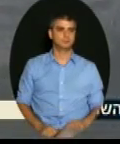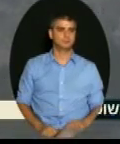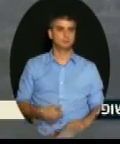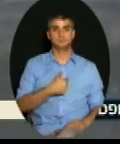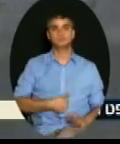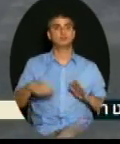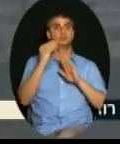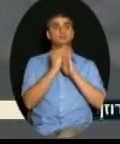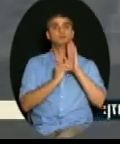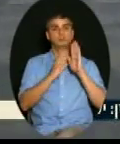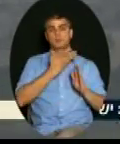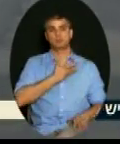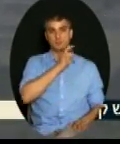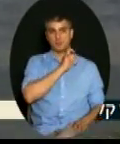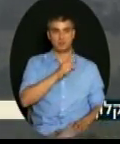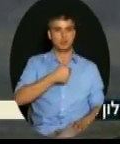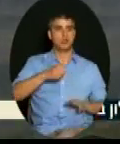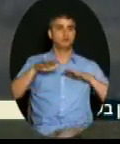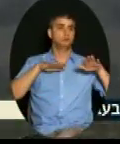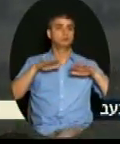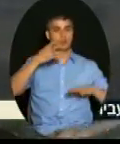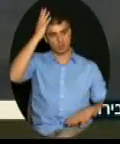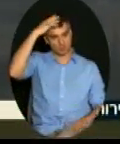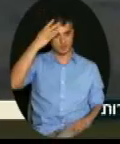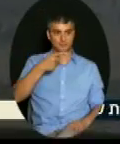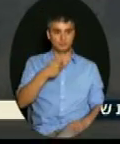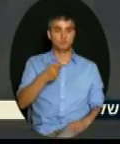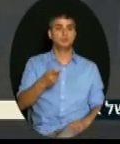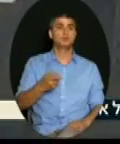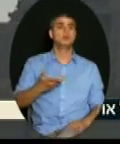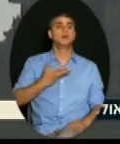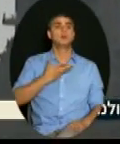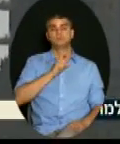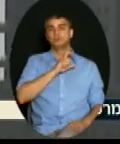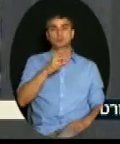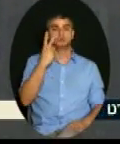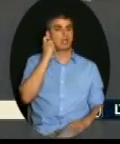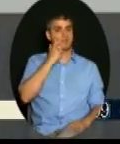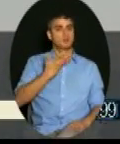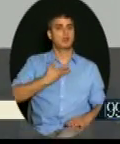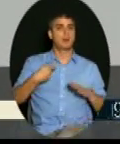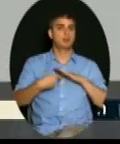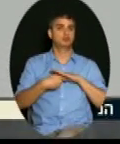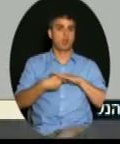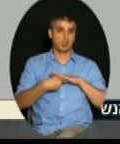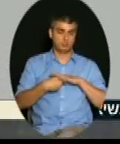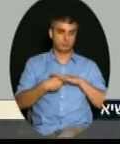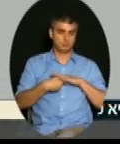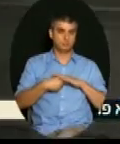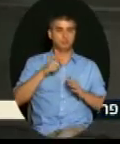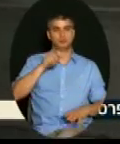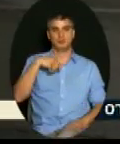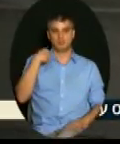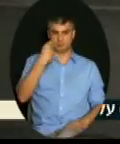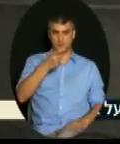בראש רשימת המורשעים בפרשת הולילנד, ראש הממשלה לשעבר אהוד אולמרט, שהורשע בשתי עבירות של קבלת שוחד. השופט